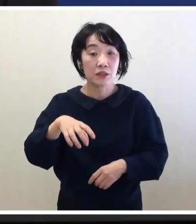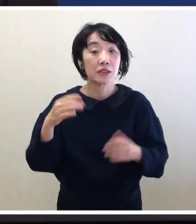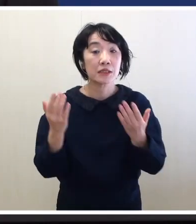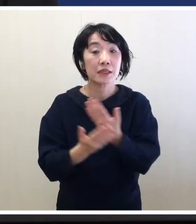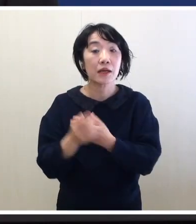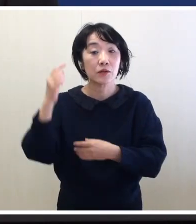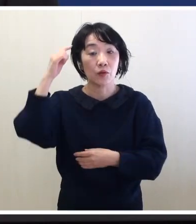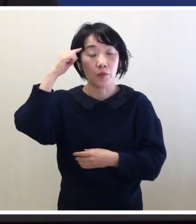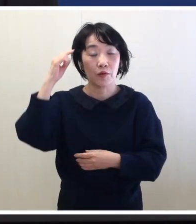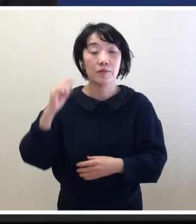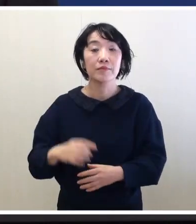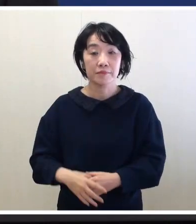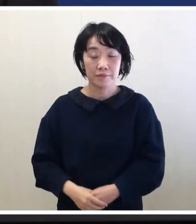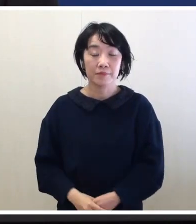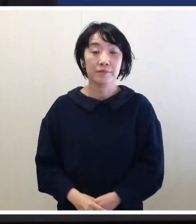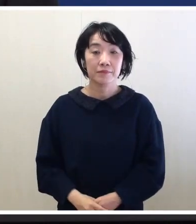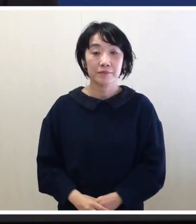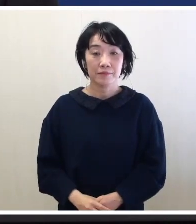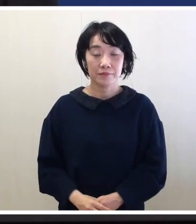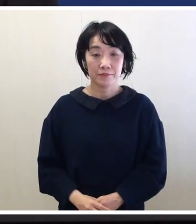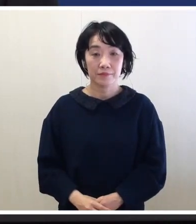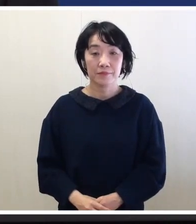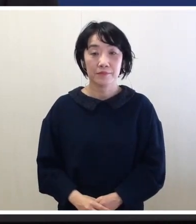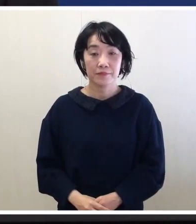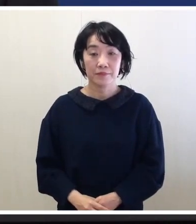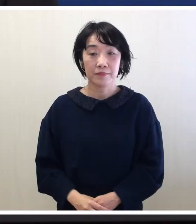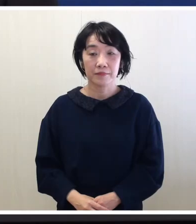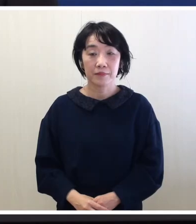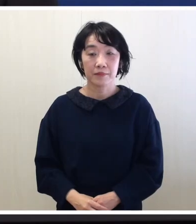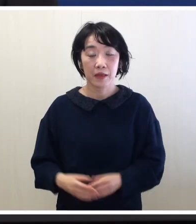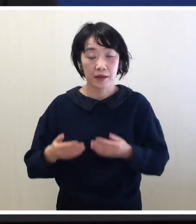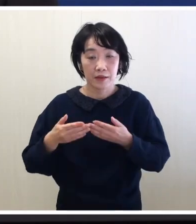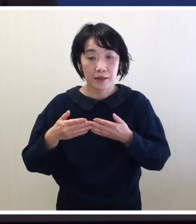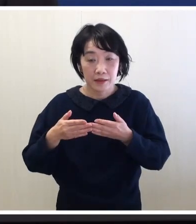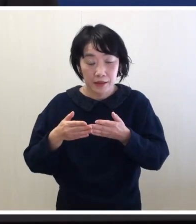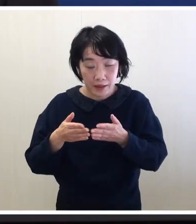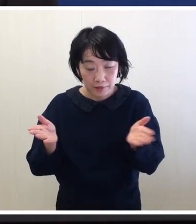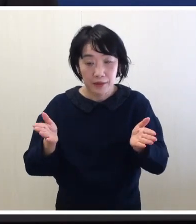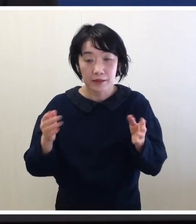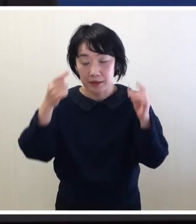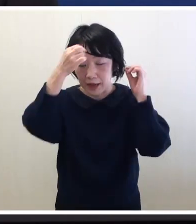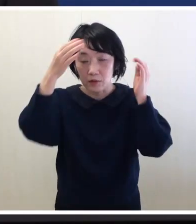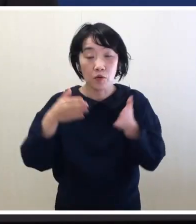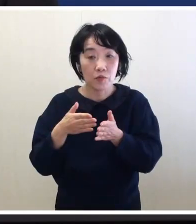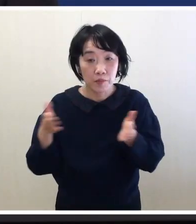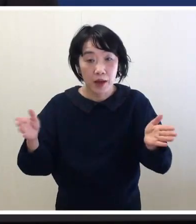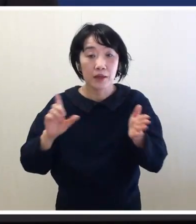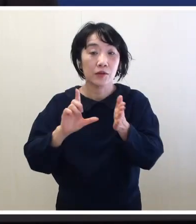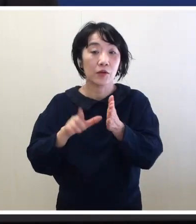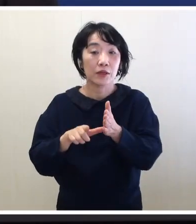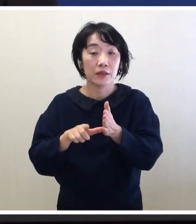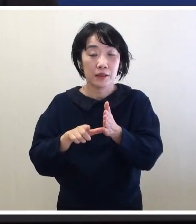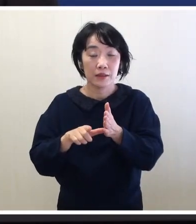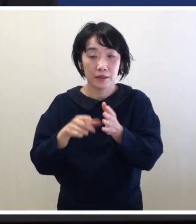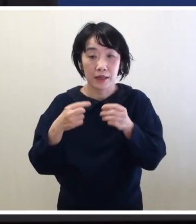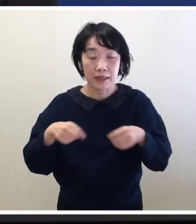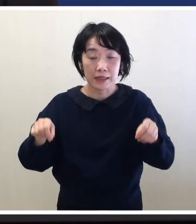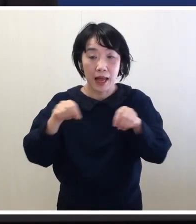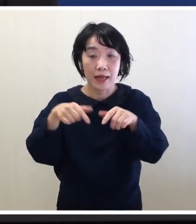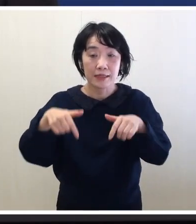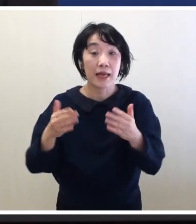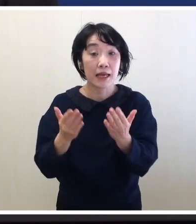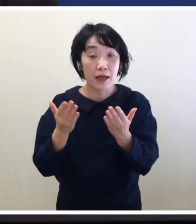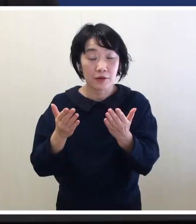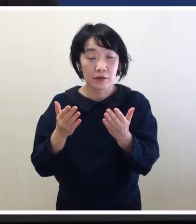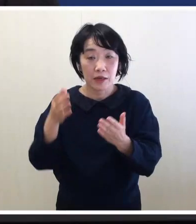パスになるであろうというふうに確信をしております。開学の暁には関西学院